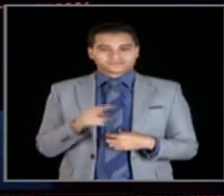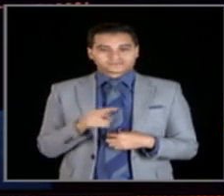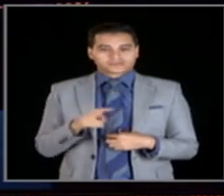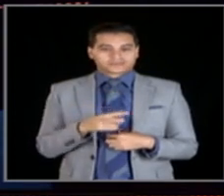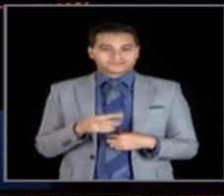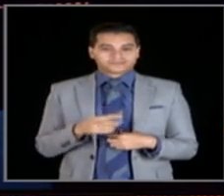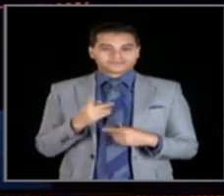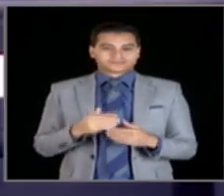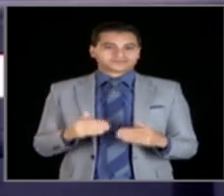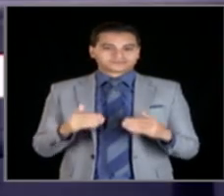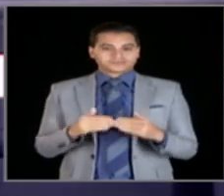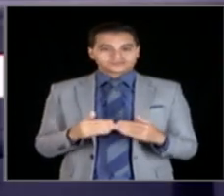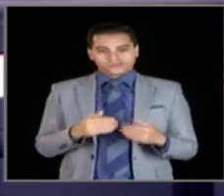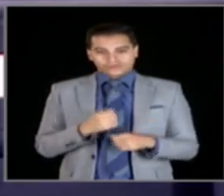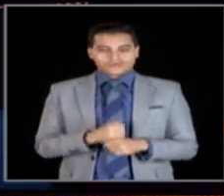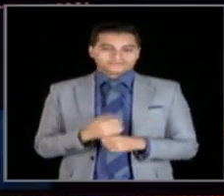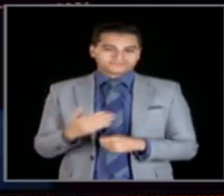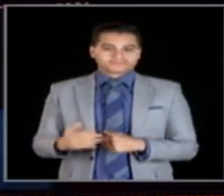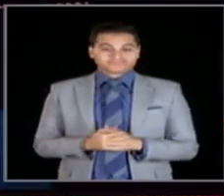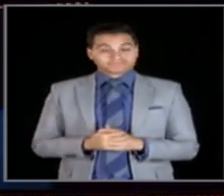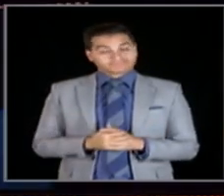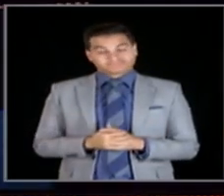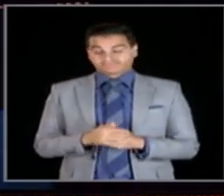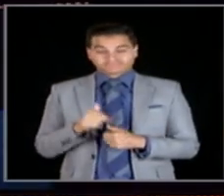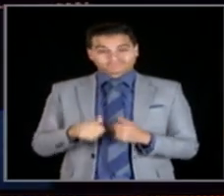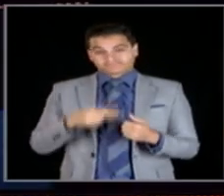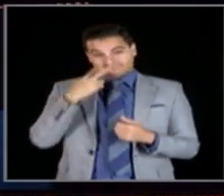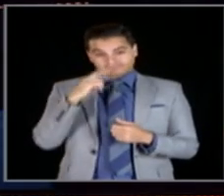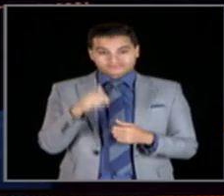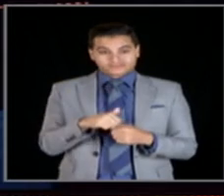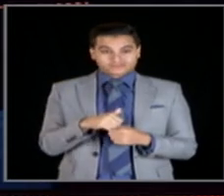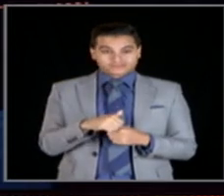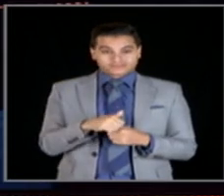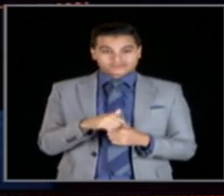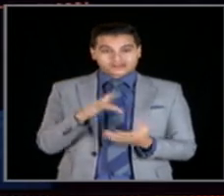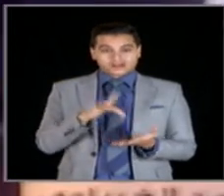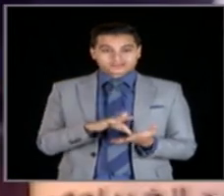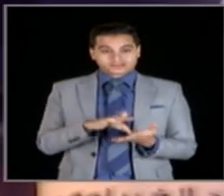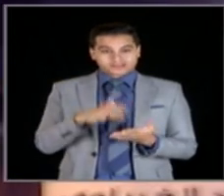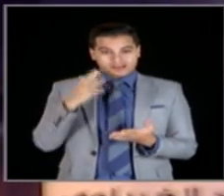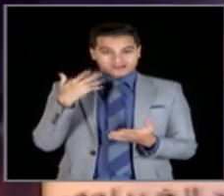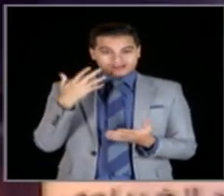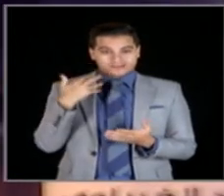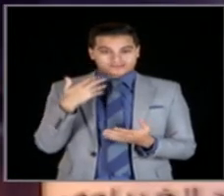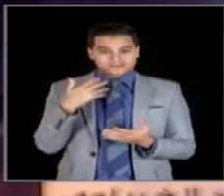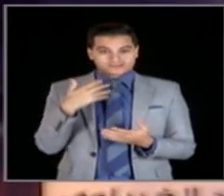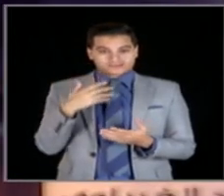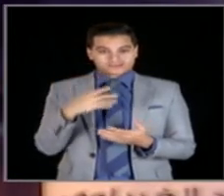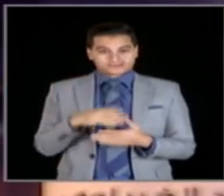4 إجابات صح و4 إجابات صح من جون، يعني تعادل. تعالي مكاني، ولكن بذمتك عاصمة ليبيا؟ مينتال